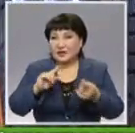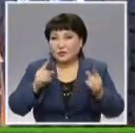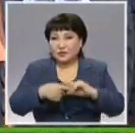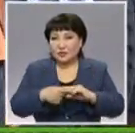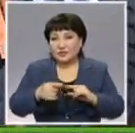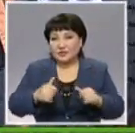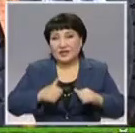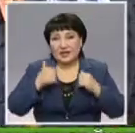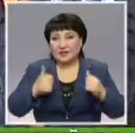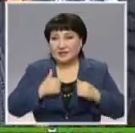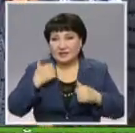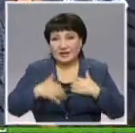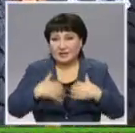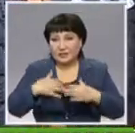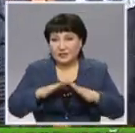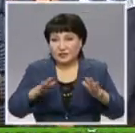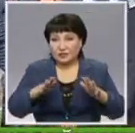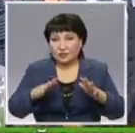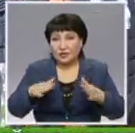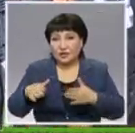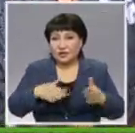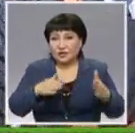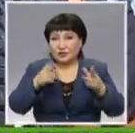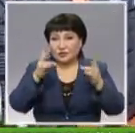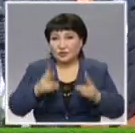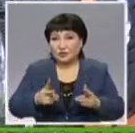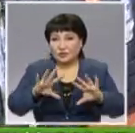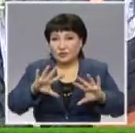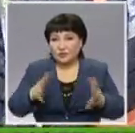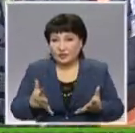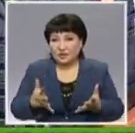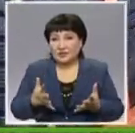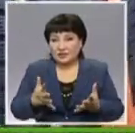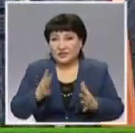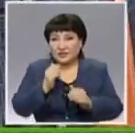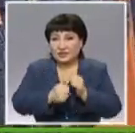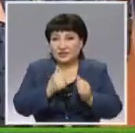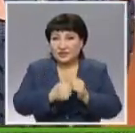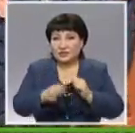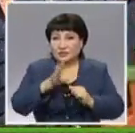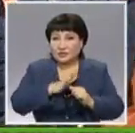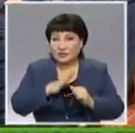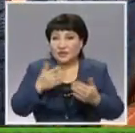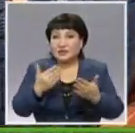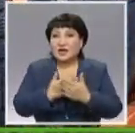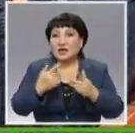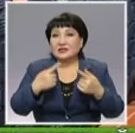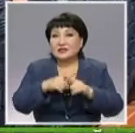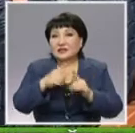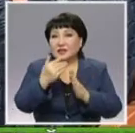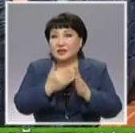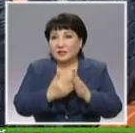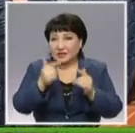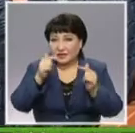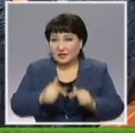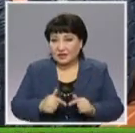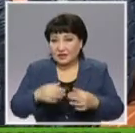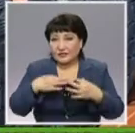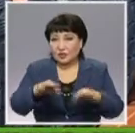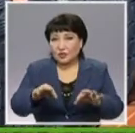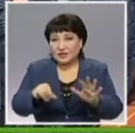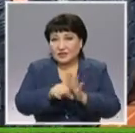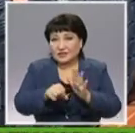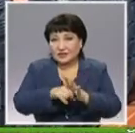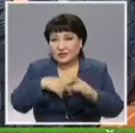жатады. Осының кесірінен жол көлік оқиғалары да жиі орын алады. Ал жаңа техникалық регламентке сәйкес автокөліктің қыстық дөңгелегінің тысы